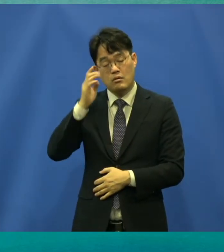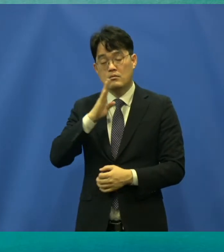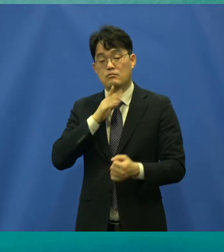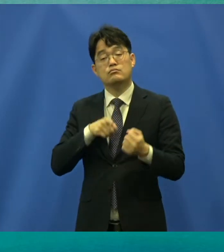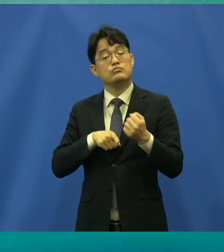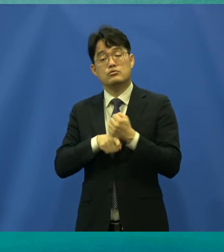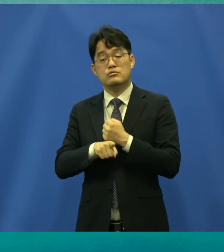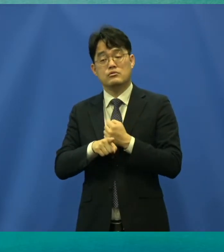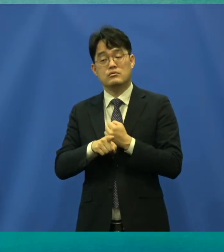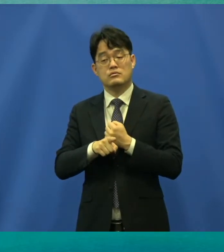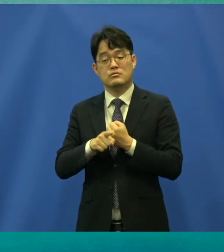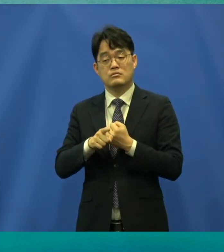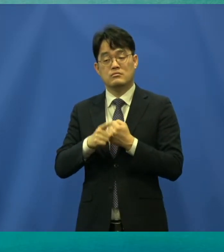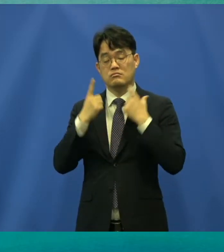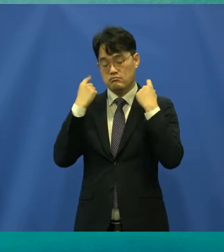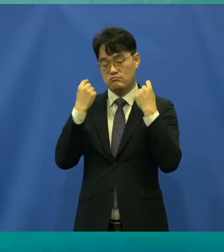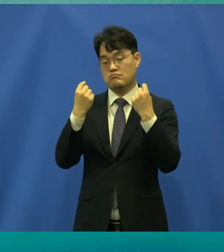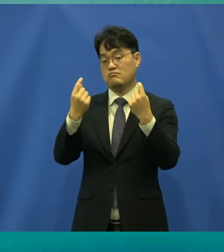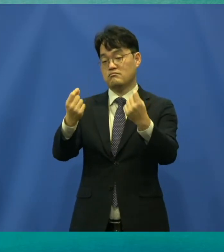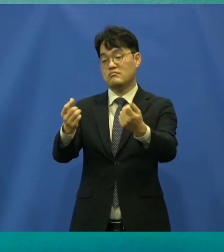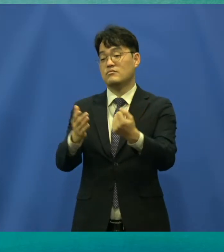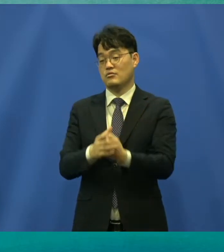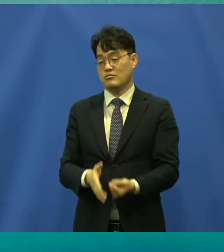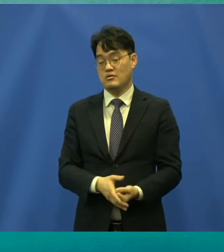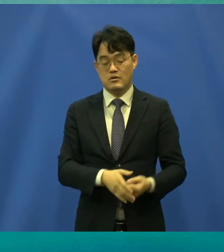세상은 변해도 설교는 이전 그대로입니다.